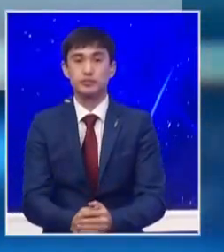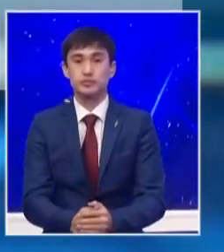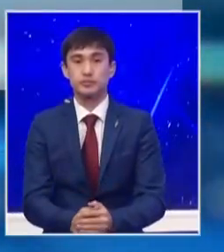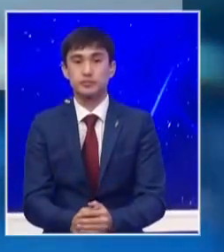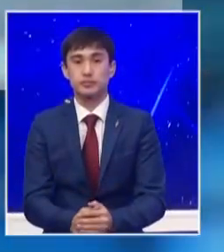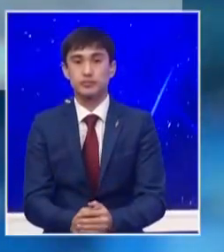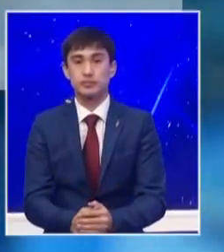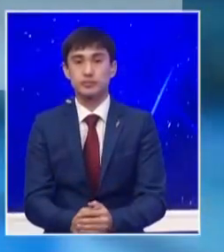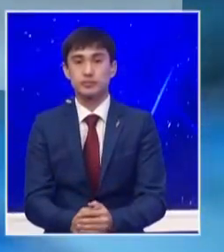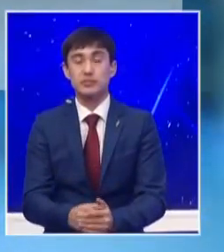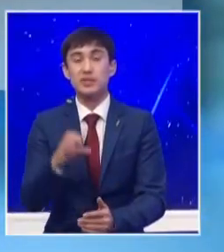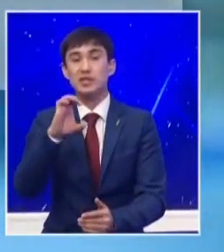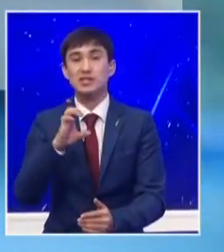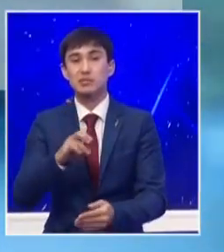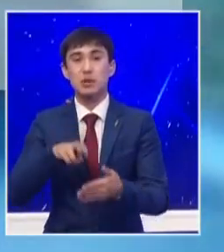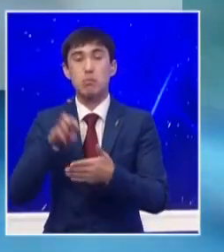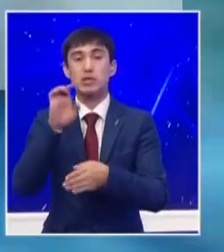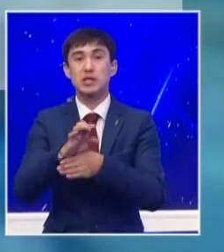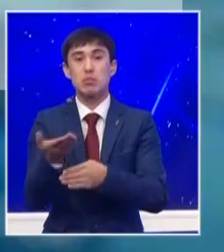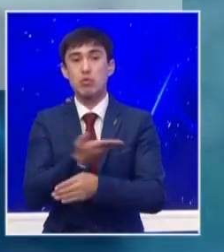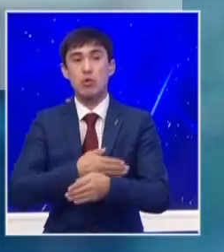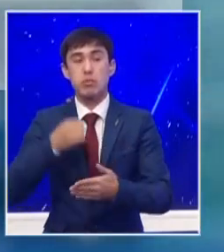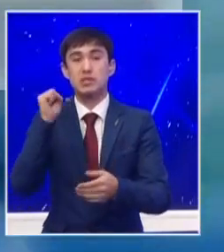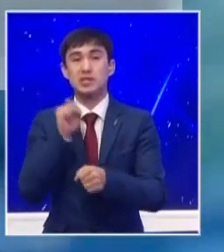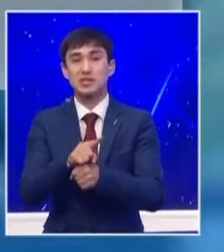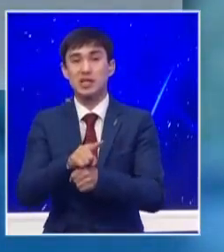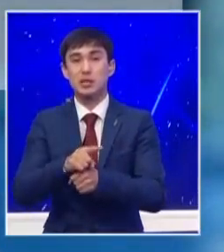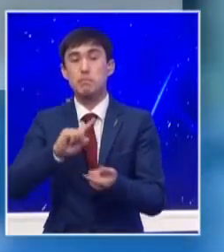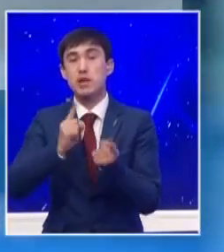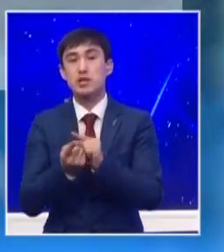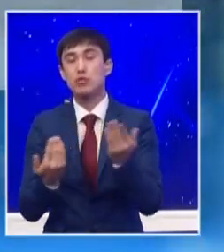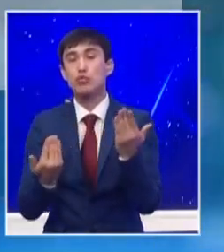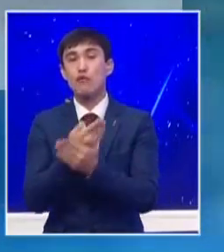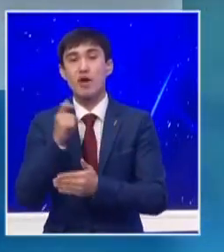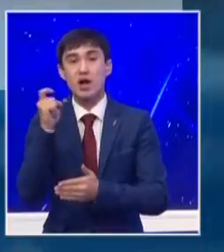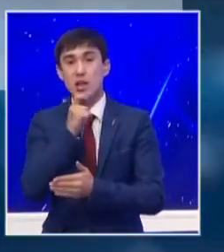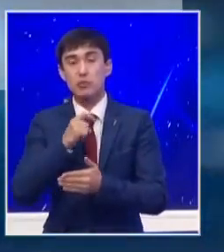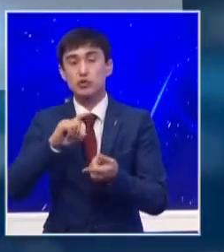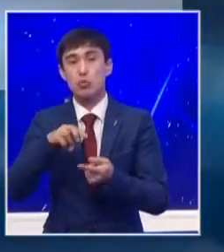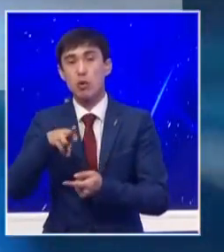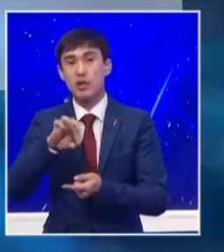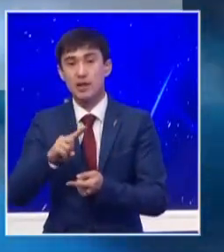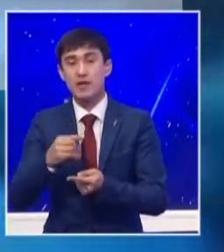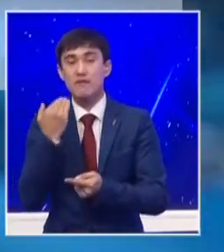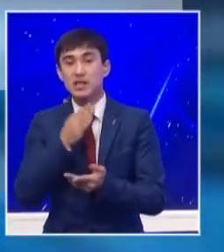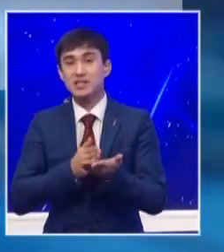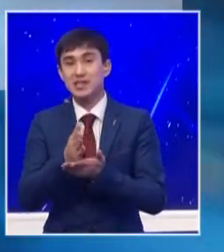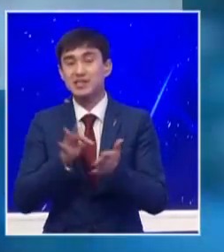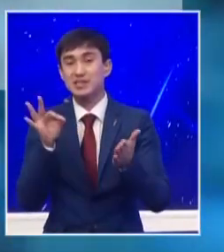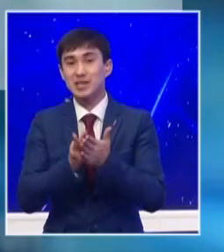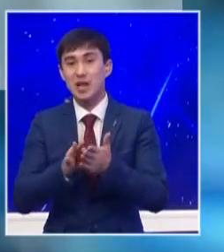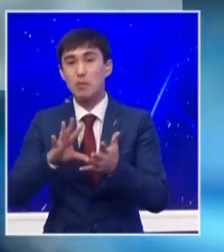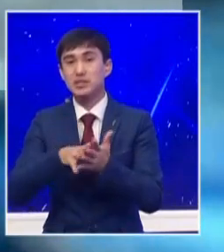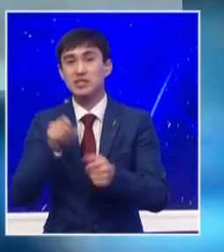работа в сентябрьском послании мною поставлена задача перейти на новую экономическую модель в качестве стратегической цели